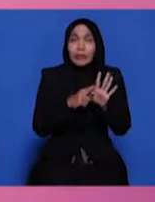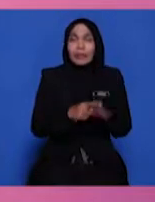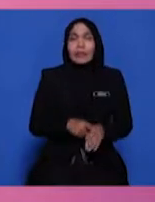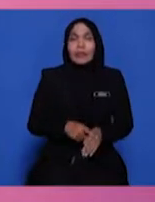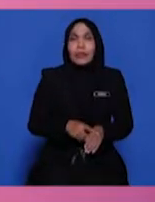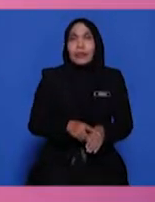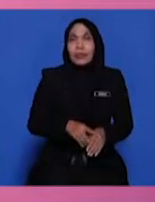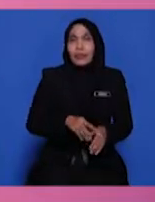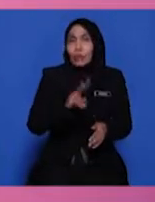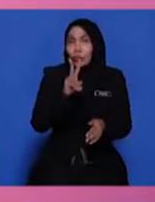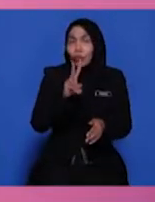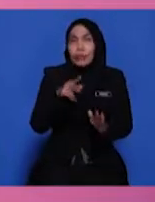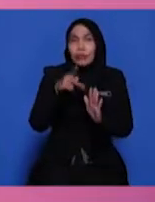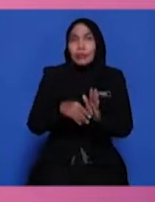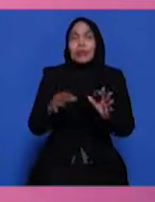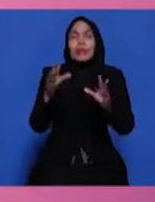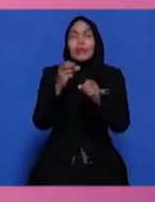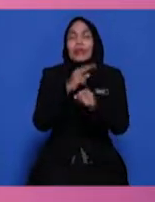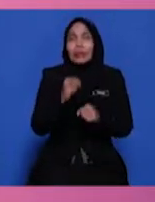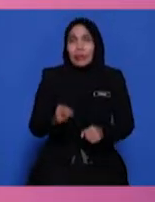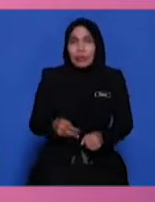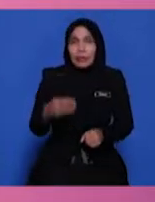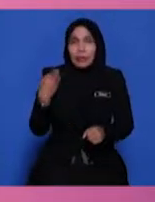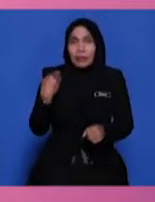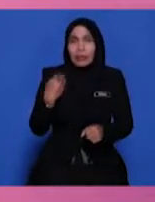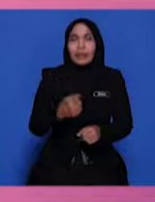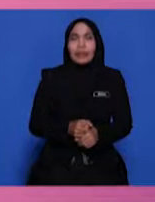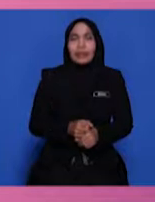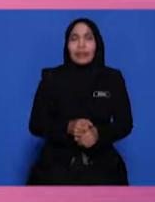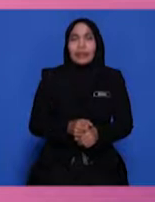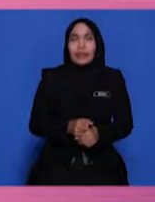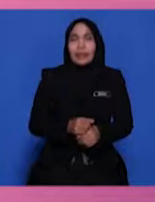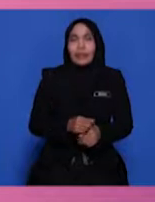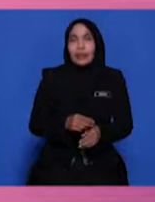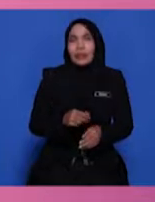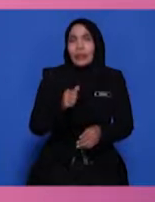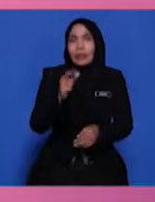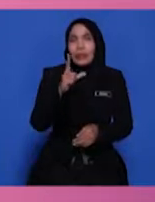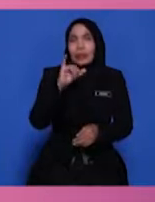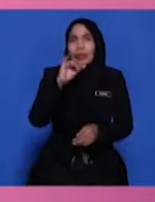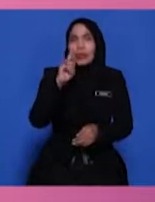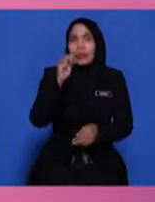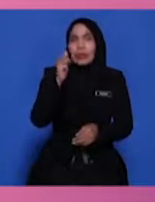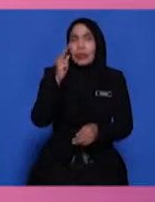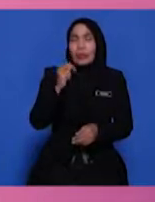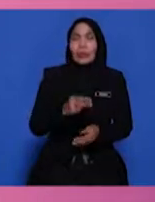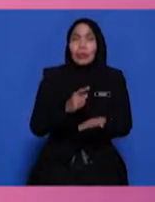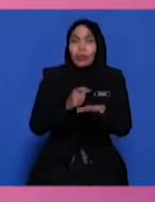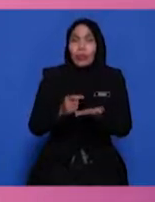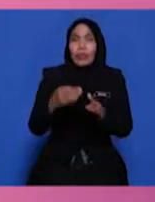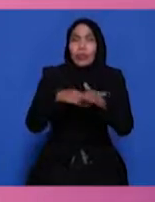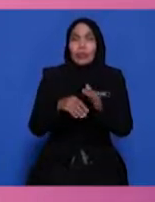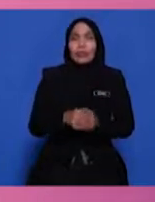Kedua-dua pendapatan ini merupakan aliran tunai masuk. Perbelanjaan tetap ialah perbelanjaan yang